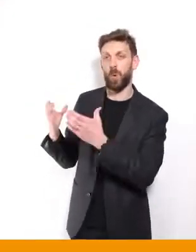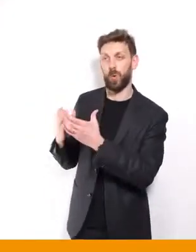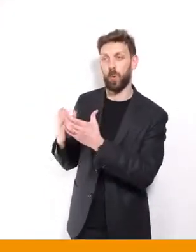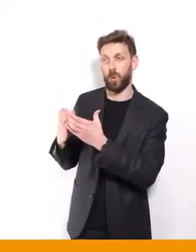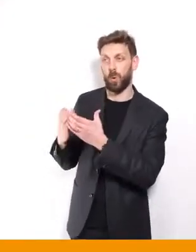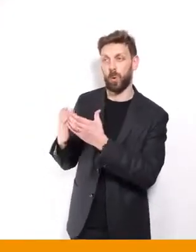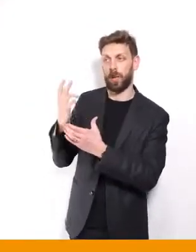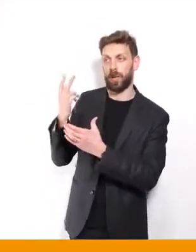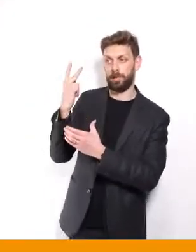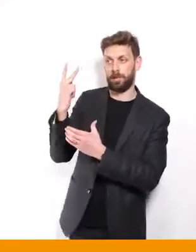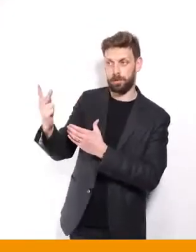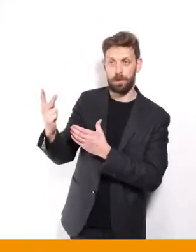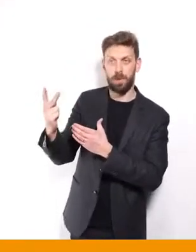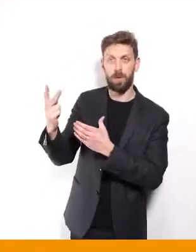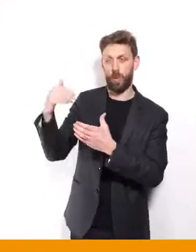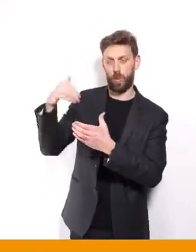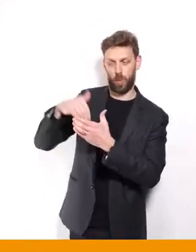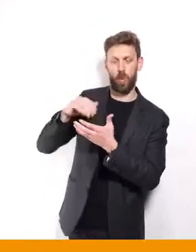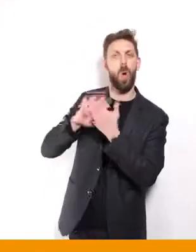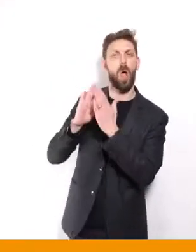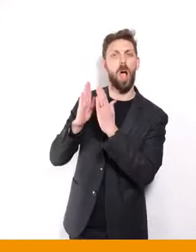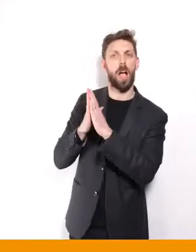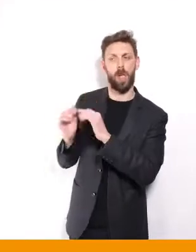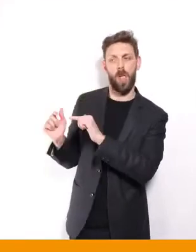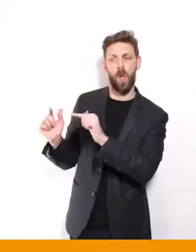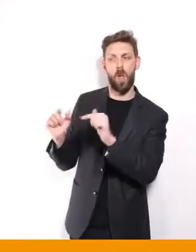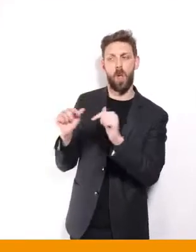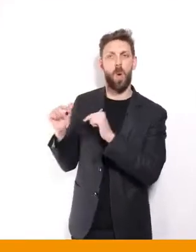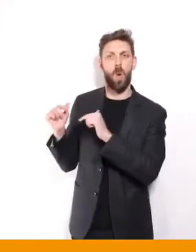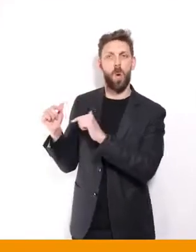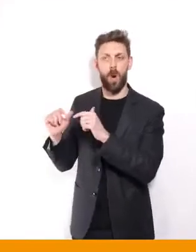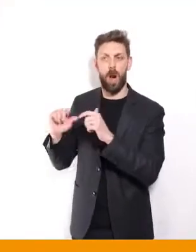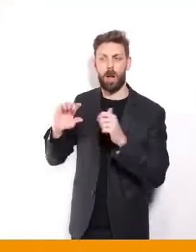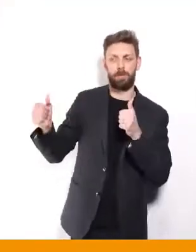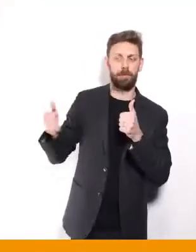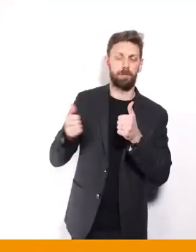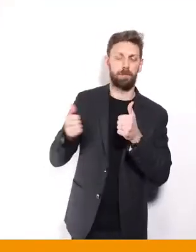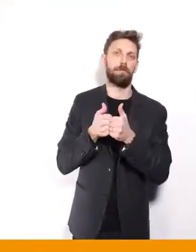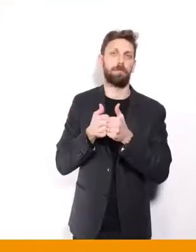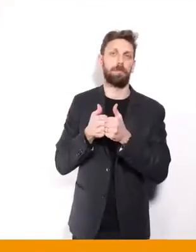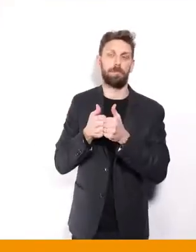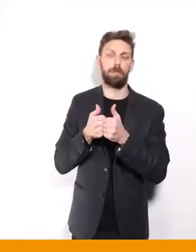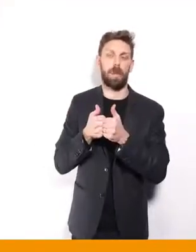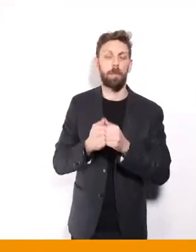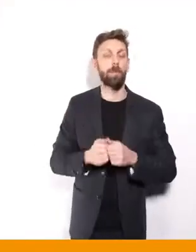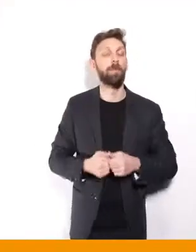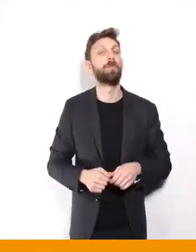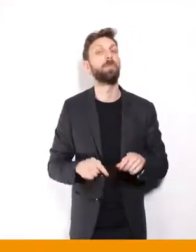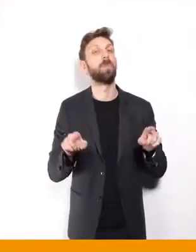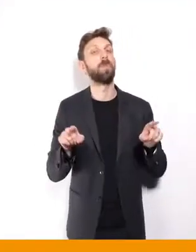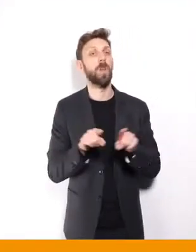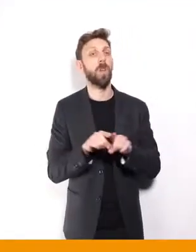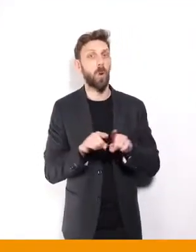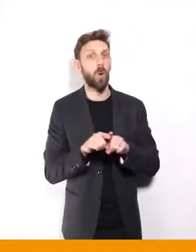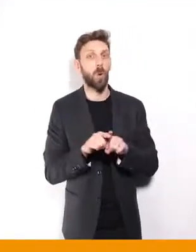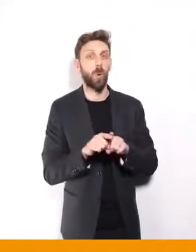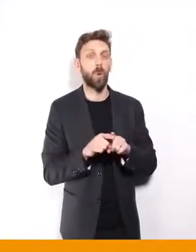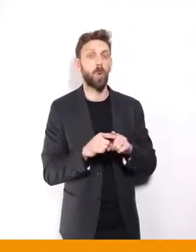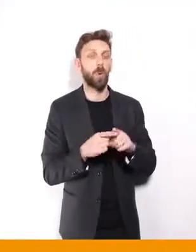associations qu'il représente, je l'ai dit, mais aussi à l'exercice de programmation